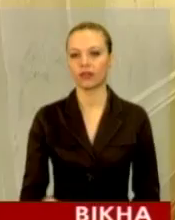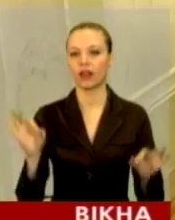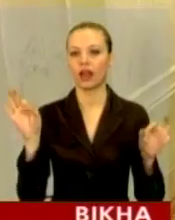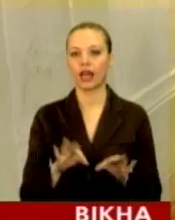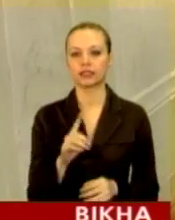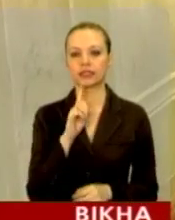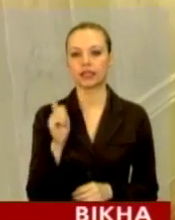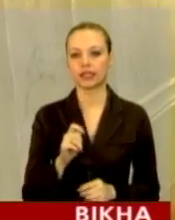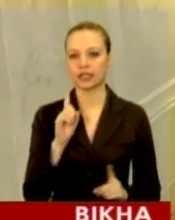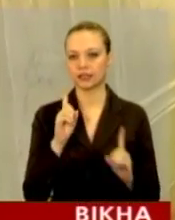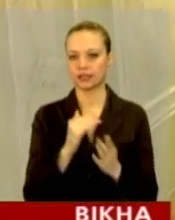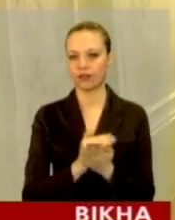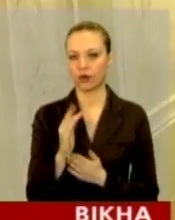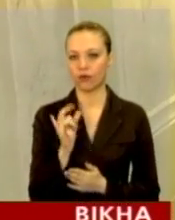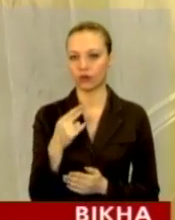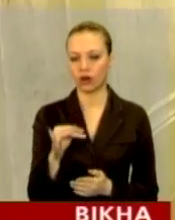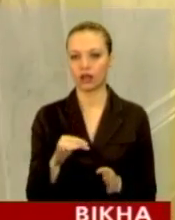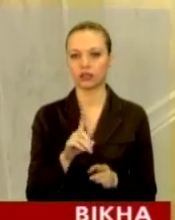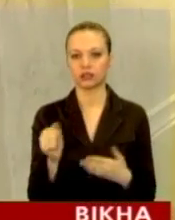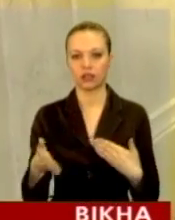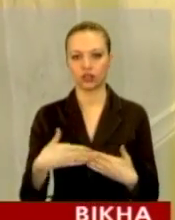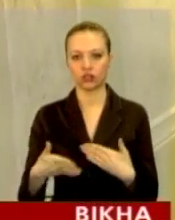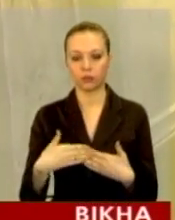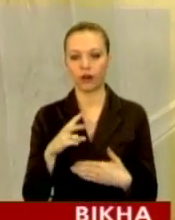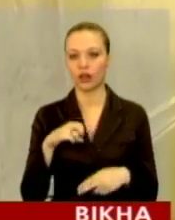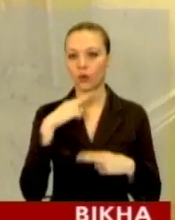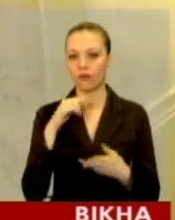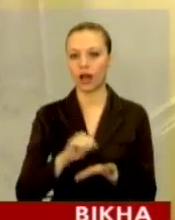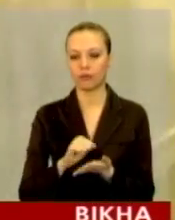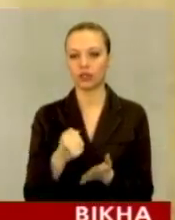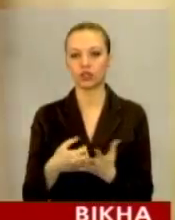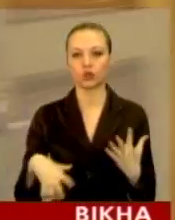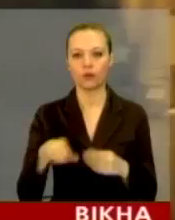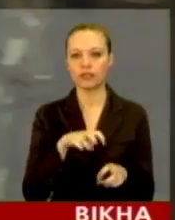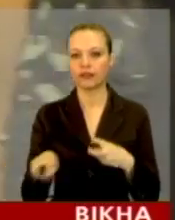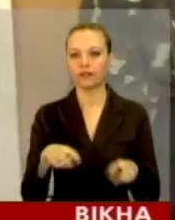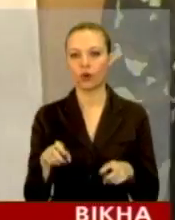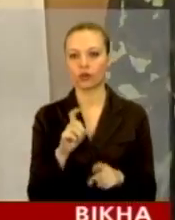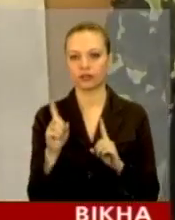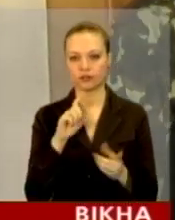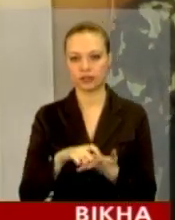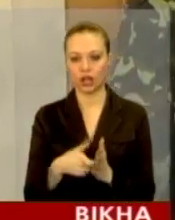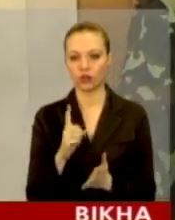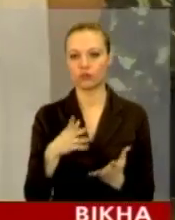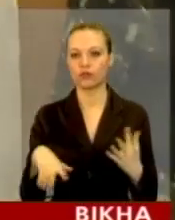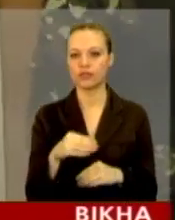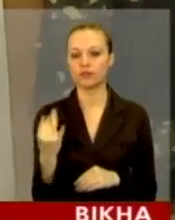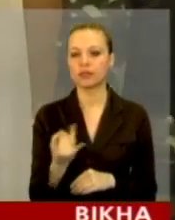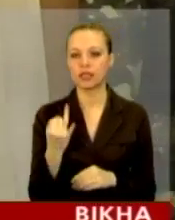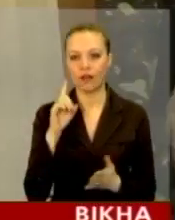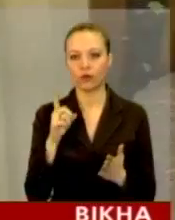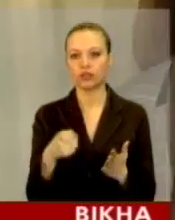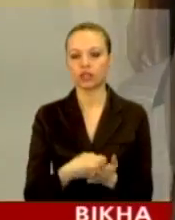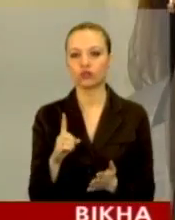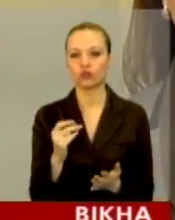Екстрене недільне засідання Верховної Ради проходить за зачиненими дверима. Однак увага преси до всіх виходів із сесійної зали. Адже всім цікаво дізнатися, що